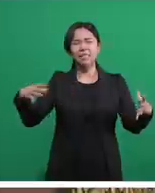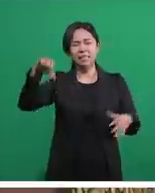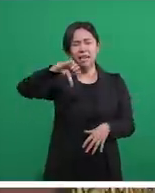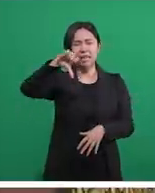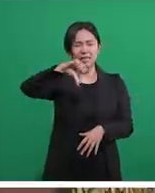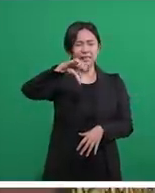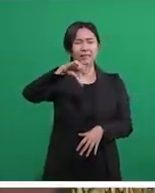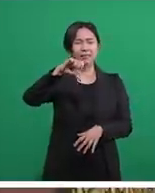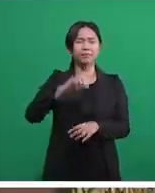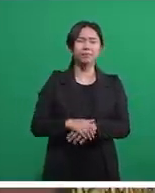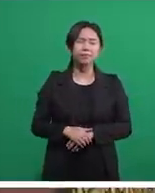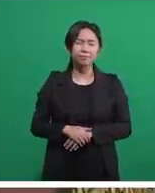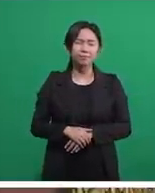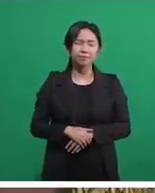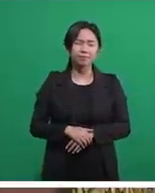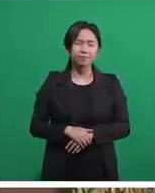kami.